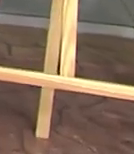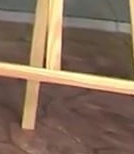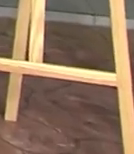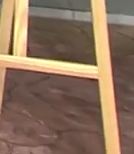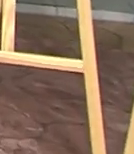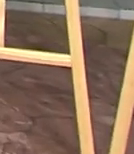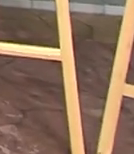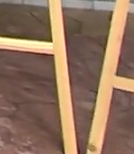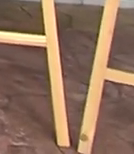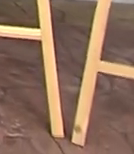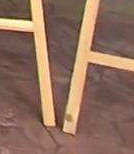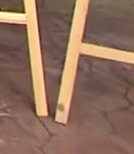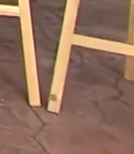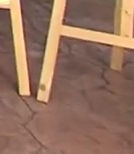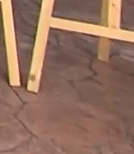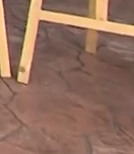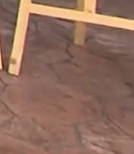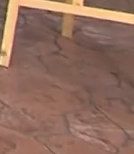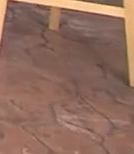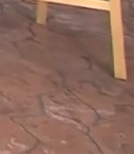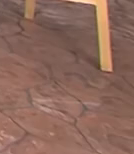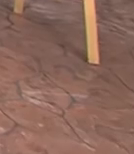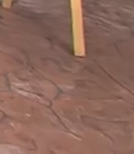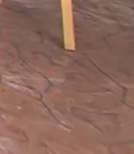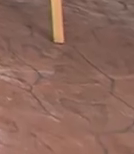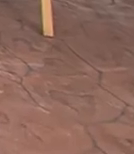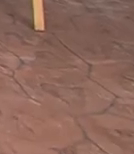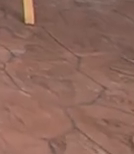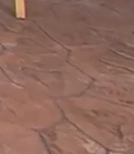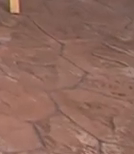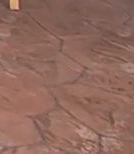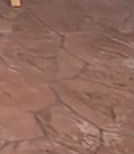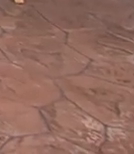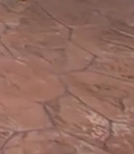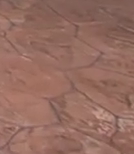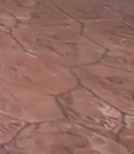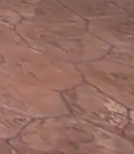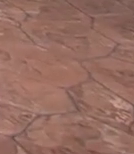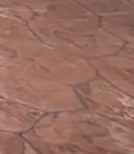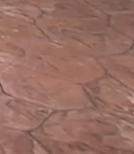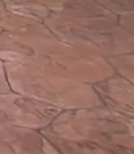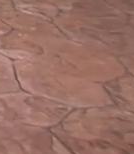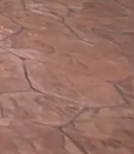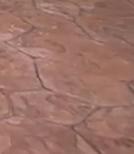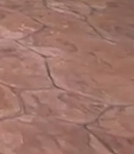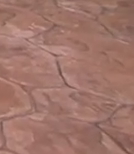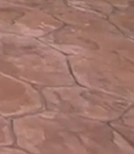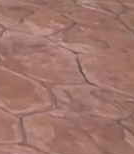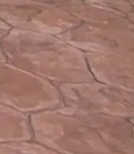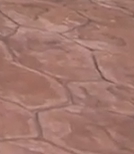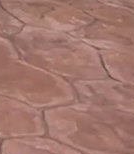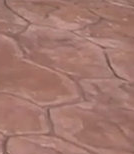Happy birthday to you. Happy birthday to you. Happy birthday,